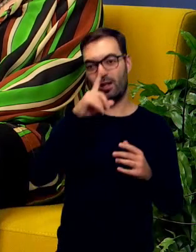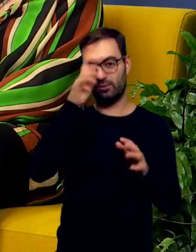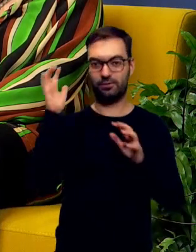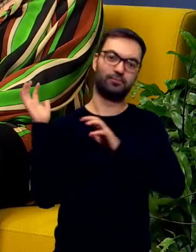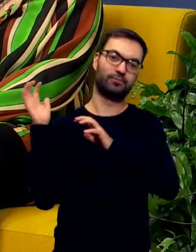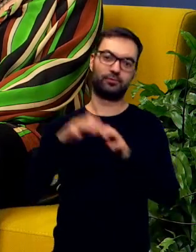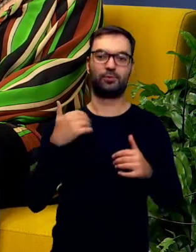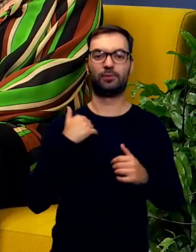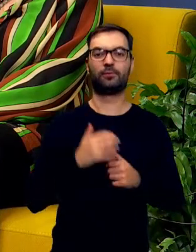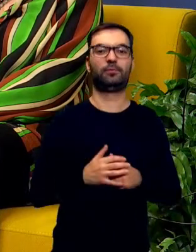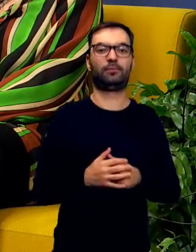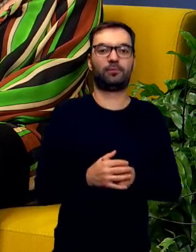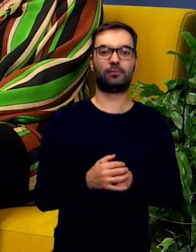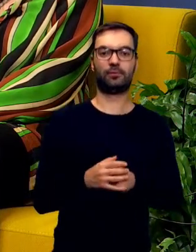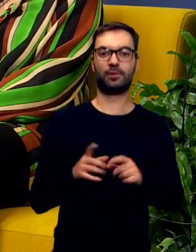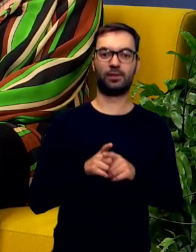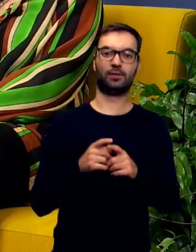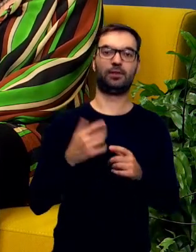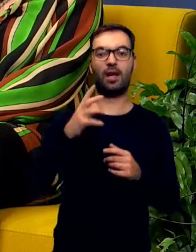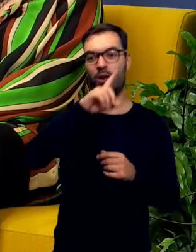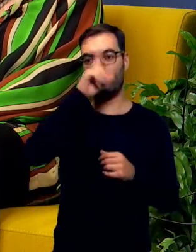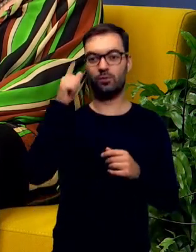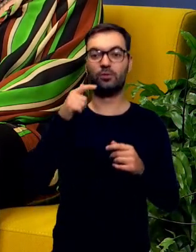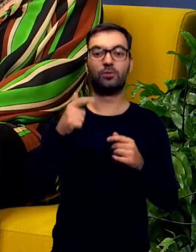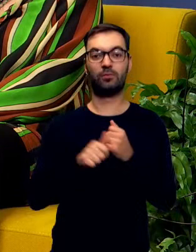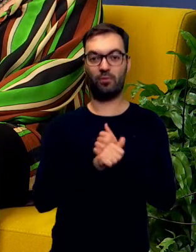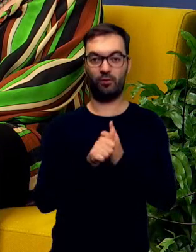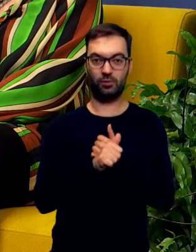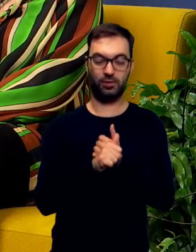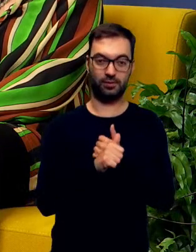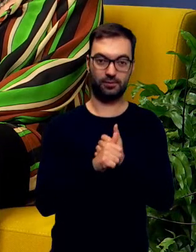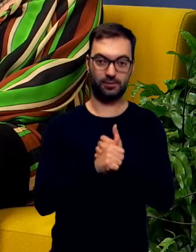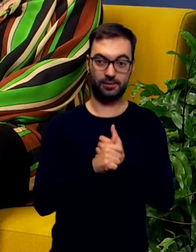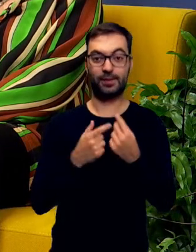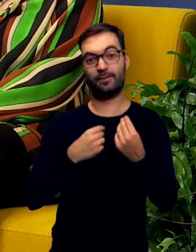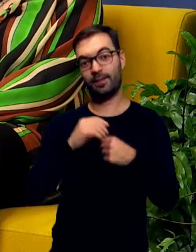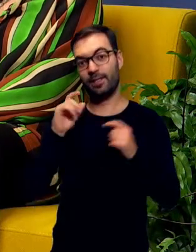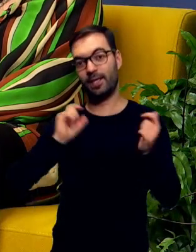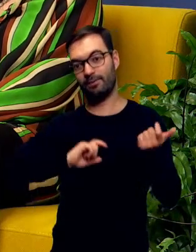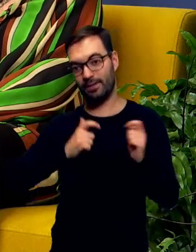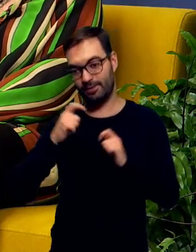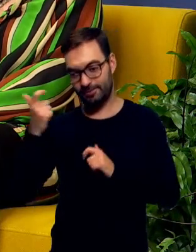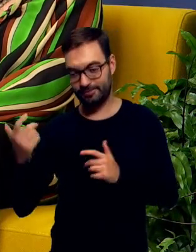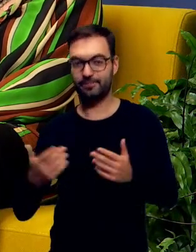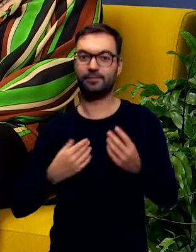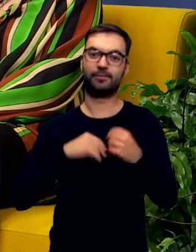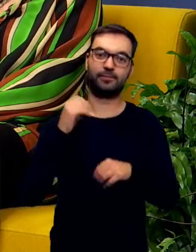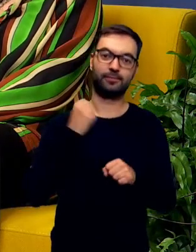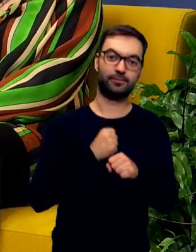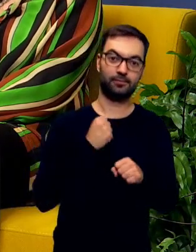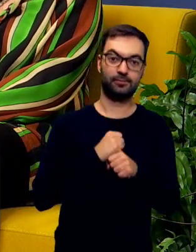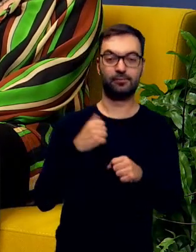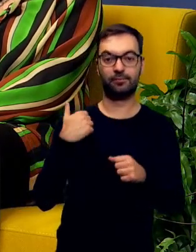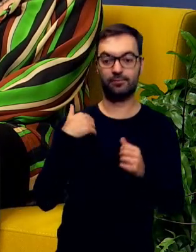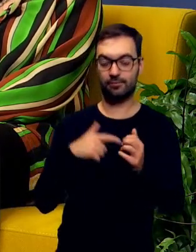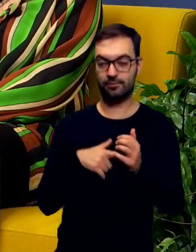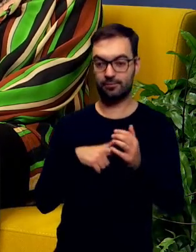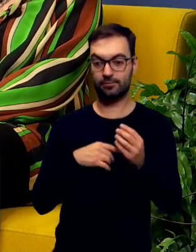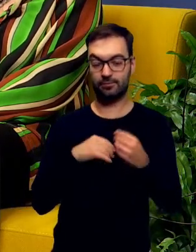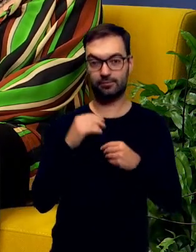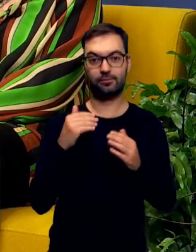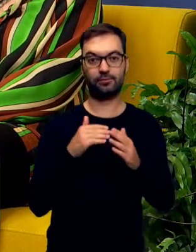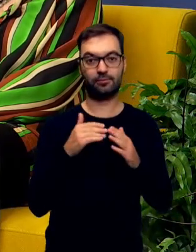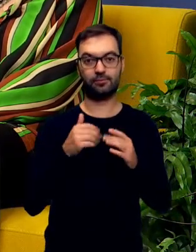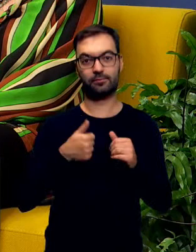ludzi. No i ilość ludzi generuje oczywiście większą ilość wypadków, więc tej pracy było